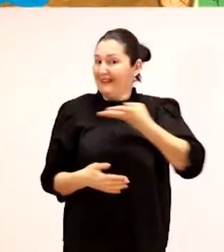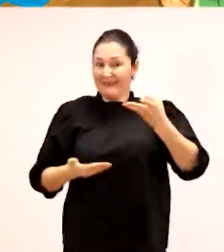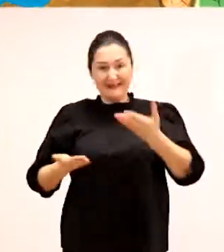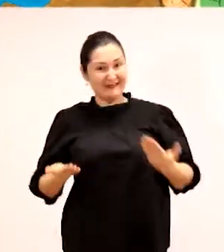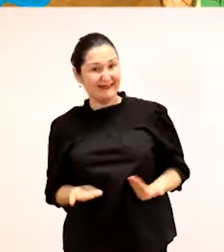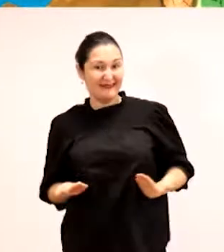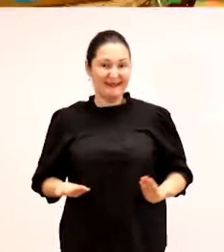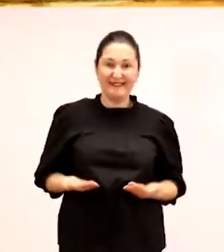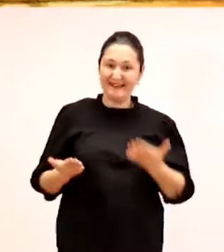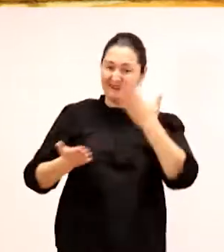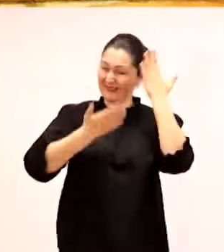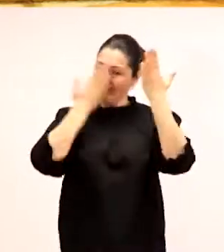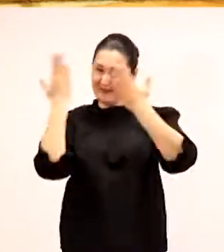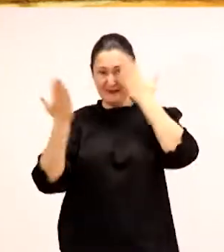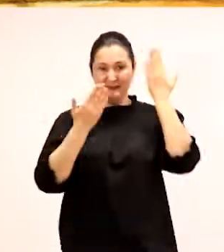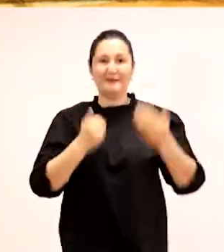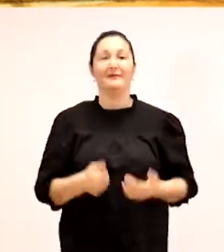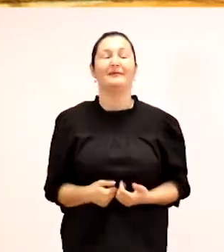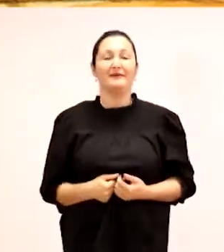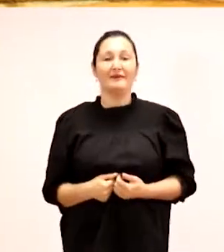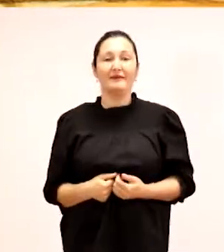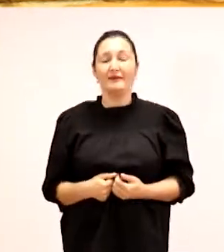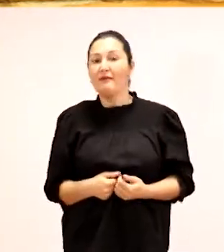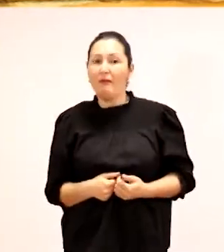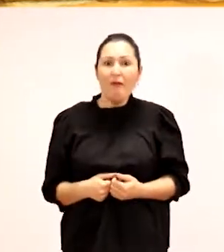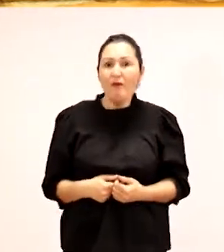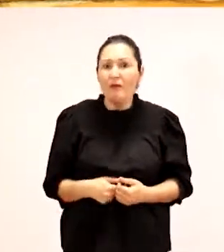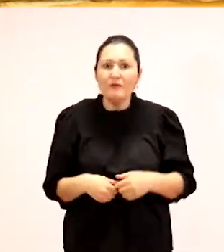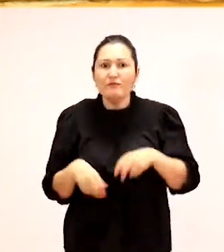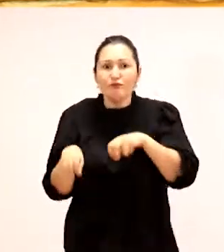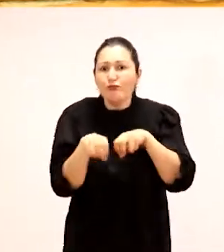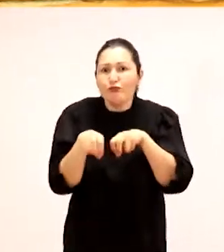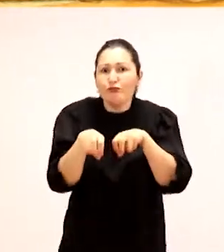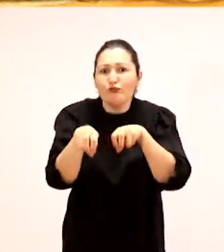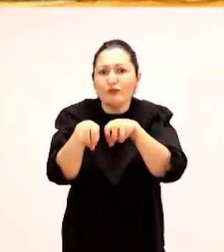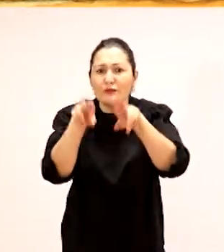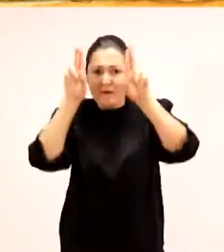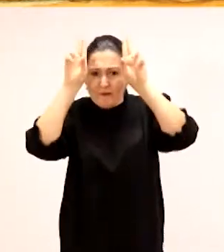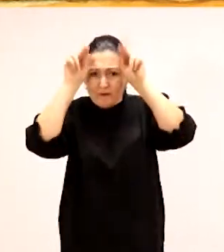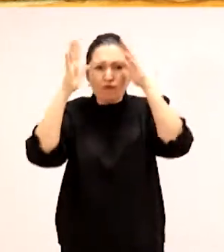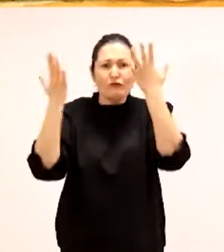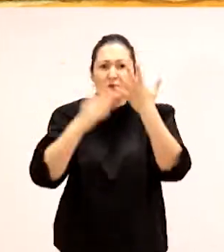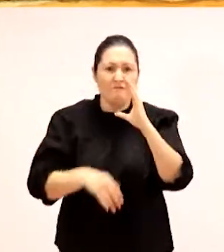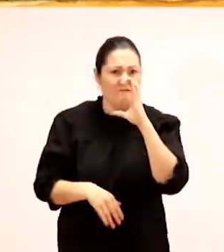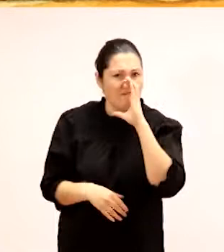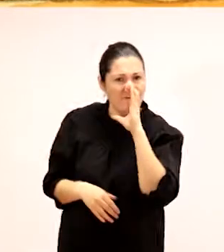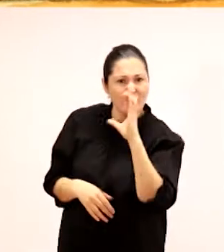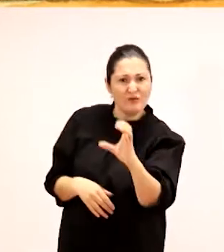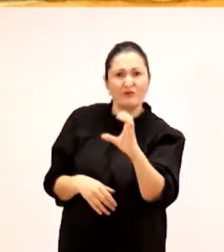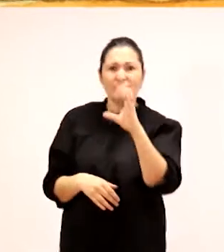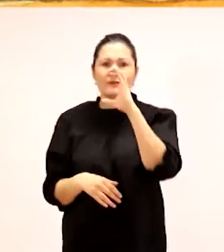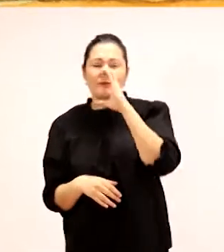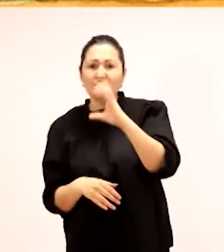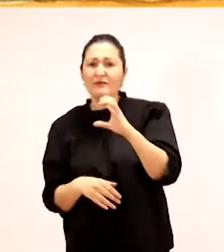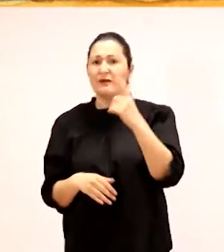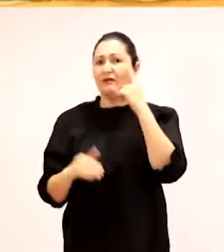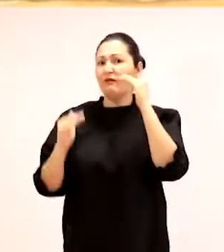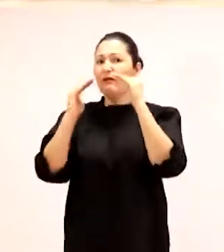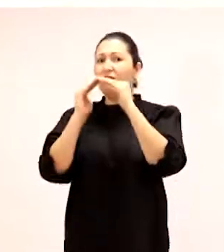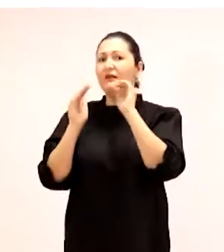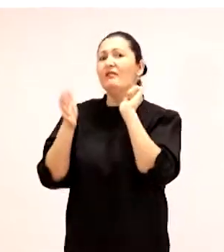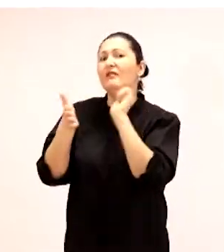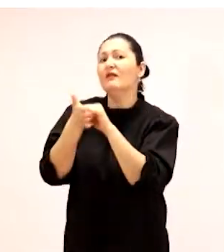вчетвером жить. Прибежал волчок, серый бочок, заглянул в дверь и